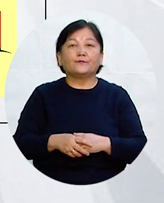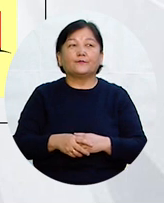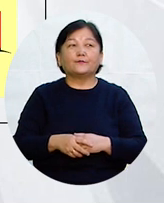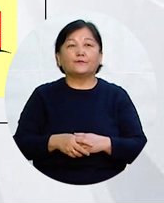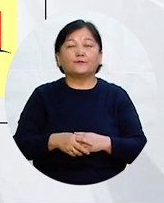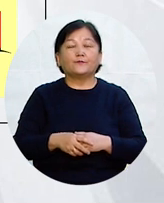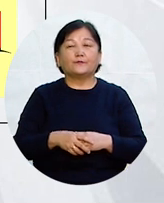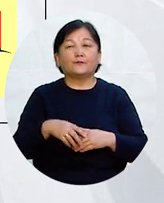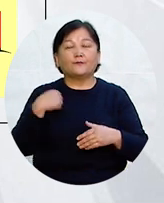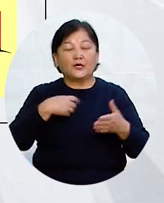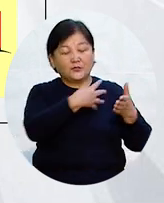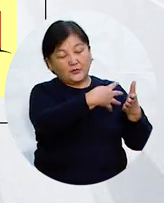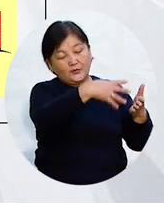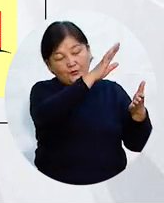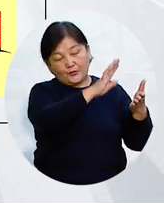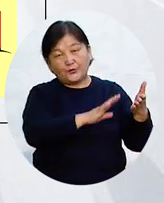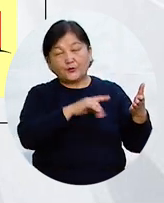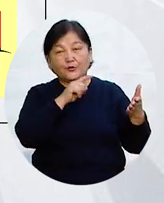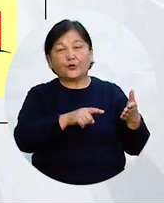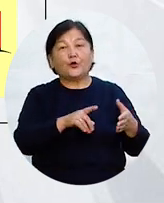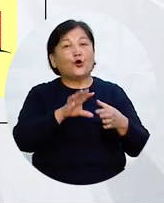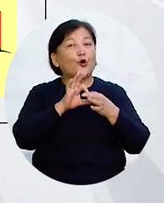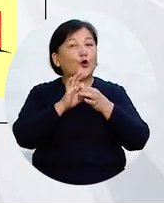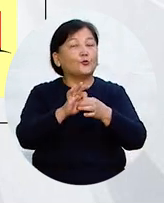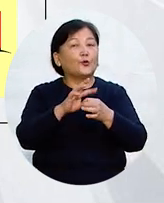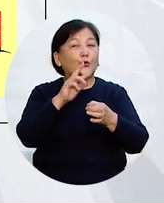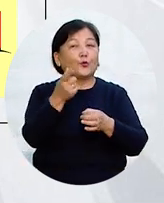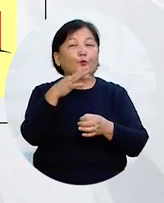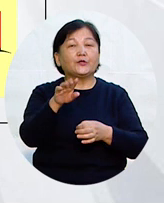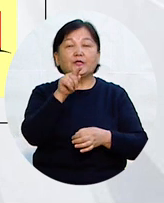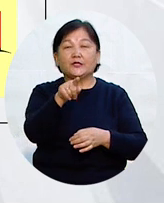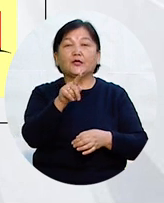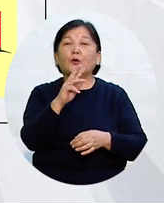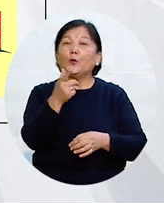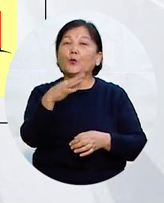За саяны дасгал дээр холбох хэрэгтэй үүд нь эдгээр үгс байна.